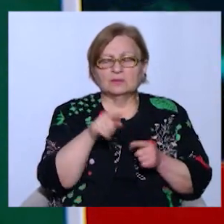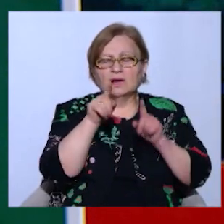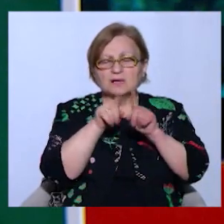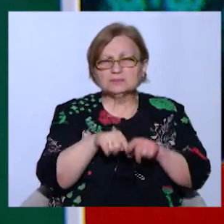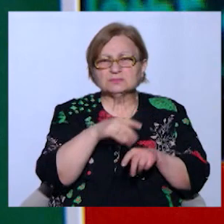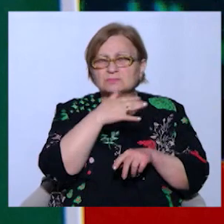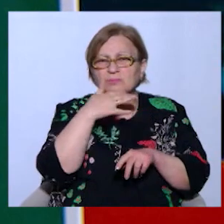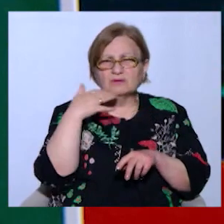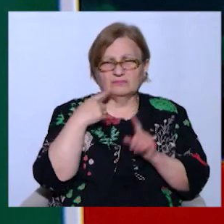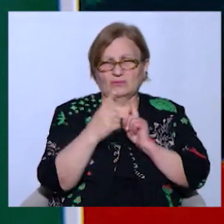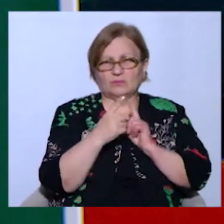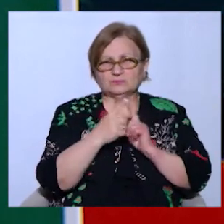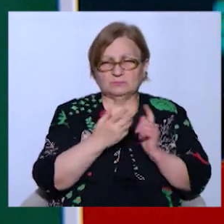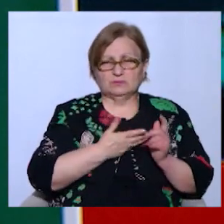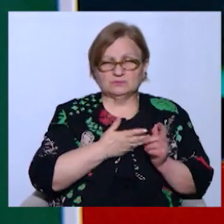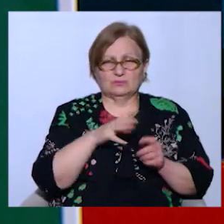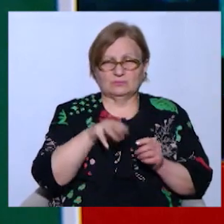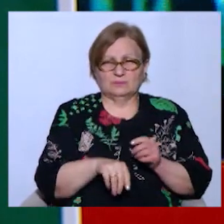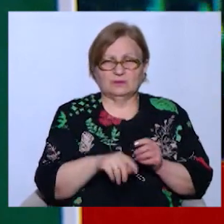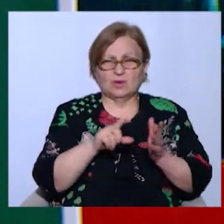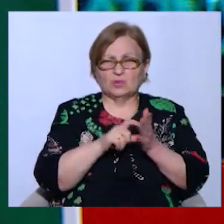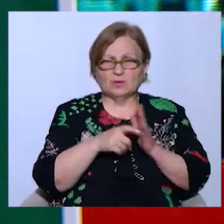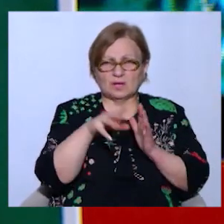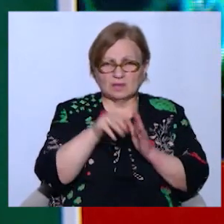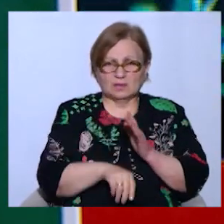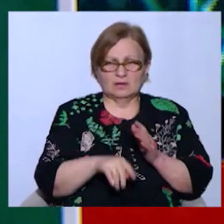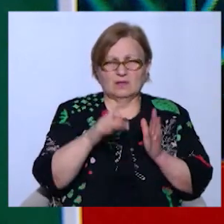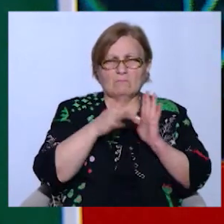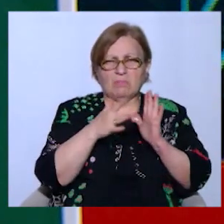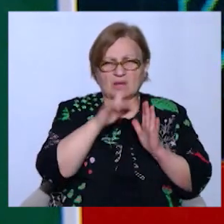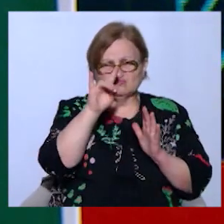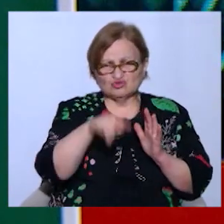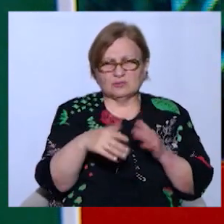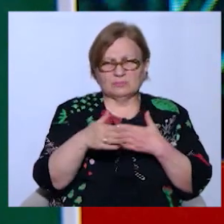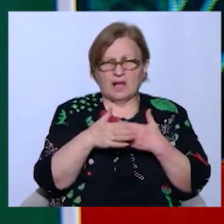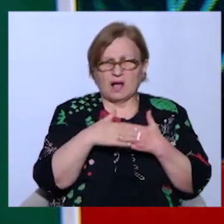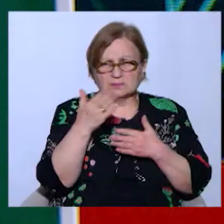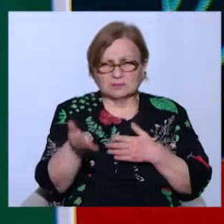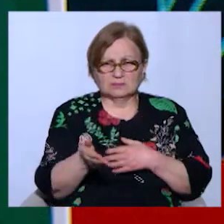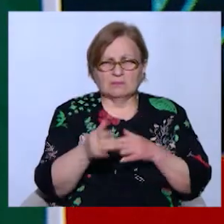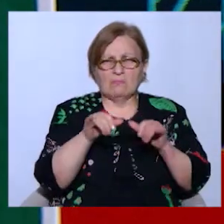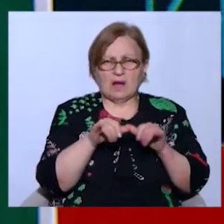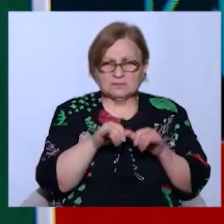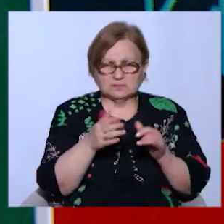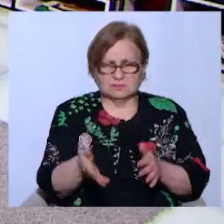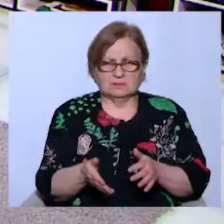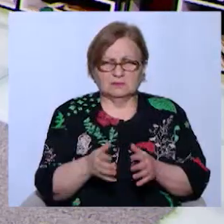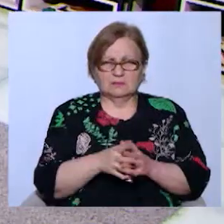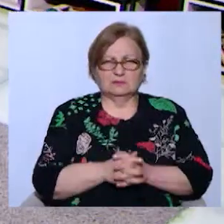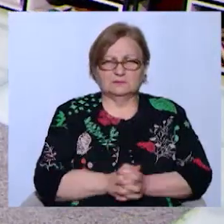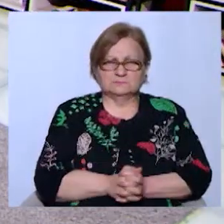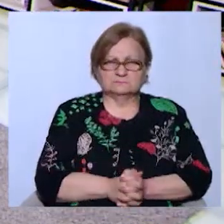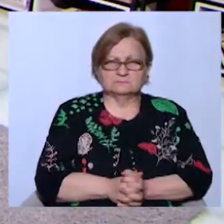ძალიან ხშირად. ძირითადად ოთახები, ფანჯრები, კარებები, მაგიდა.